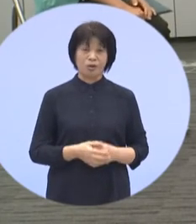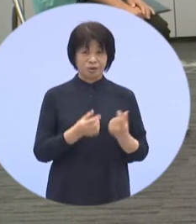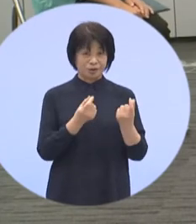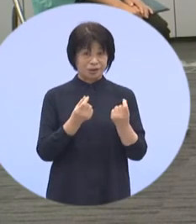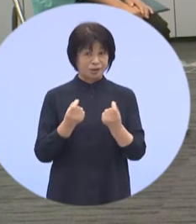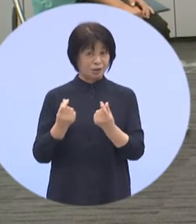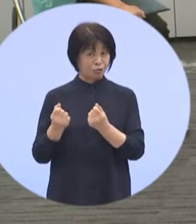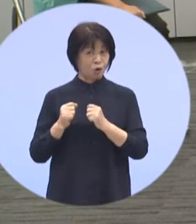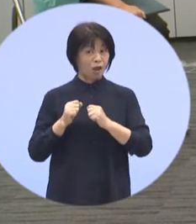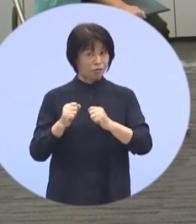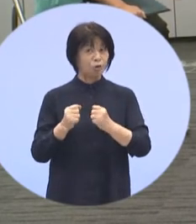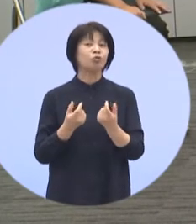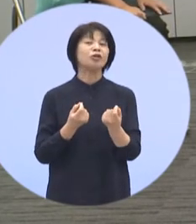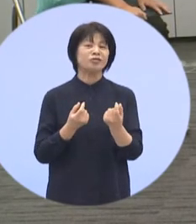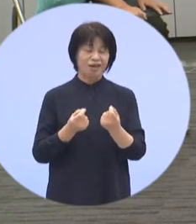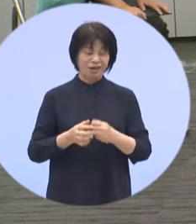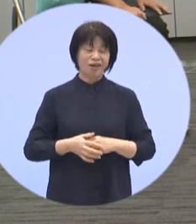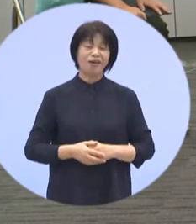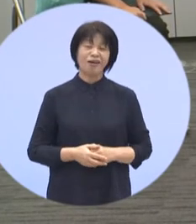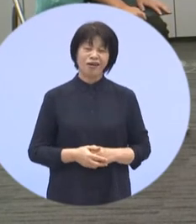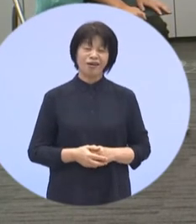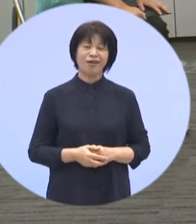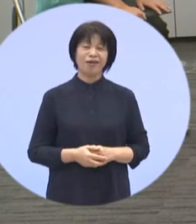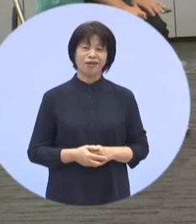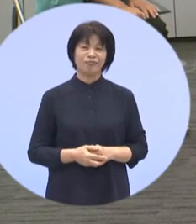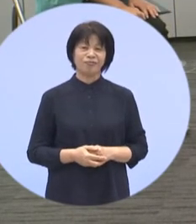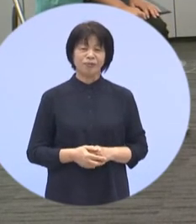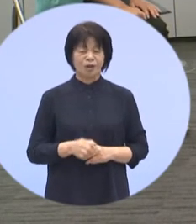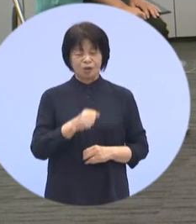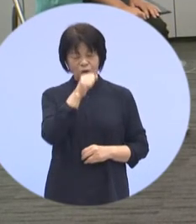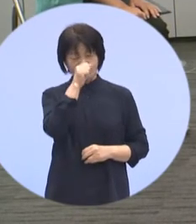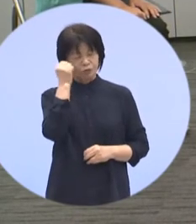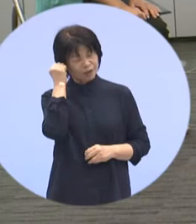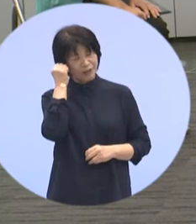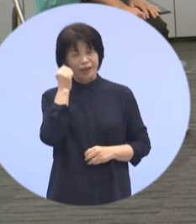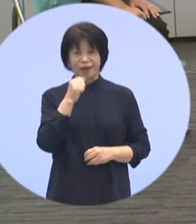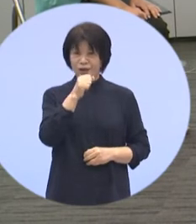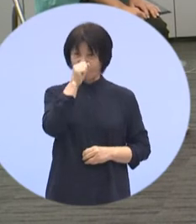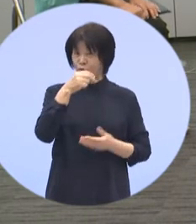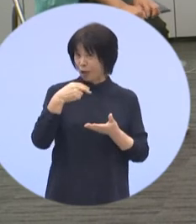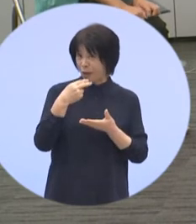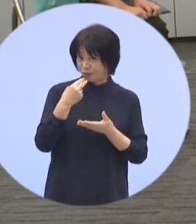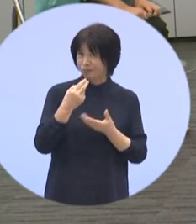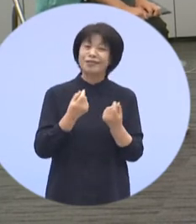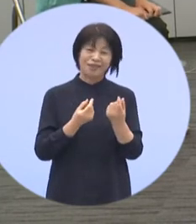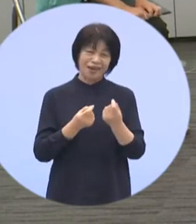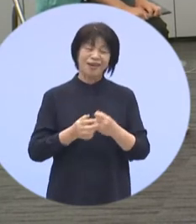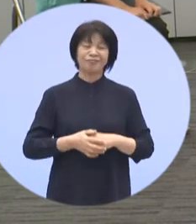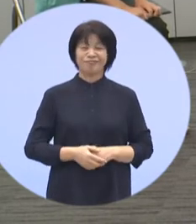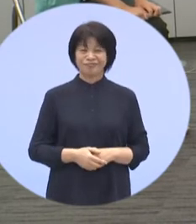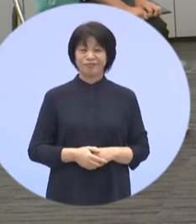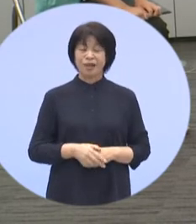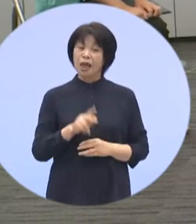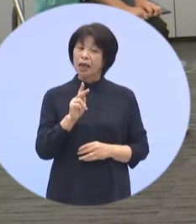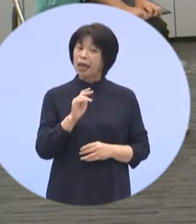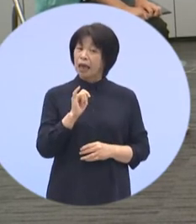っぱり皆さん睡眠とって栄養とってやってらっしゃるんですね。甲斐選手は